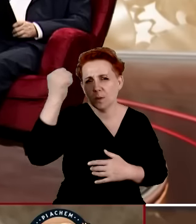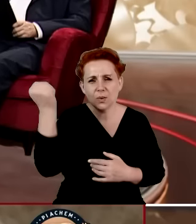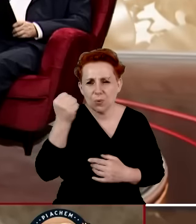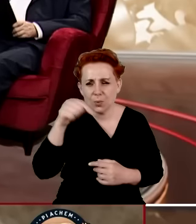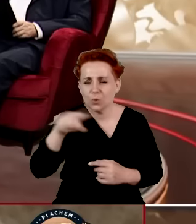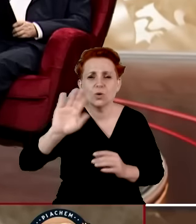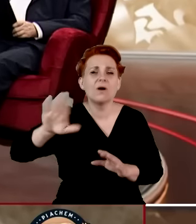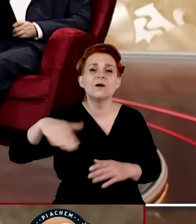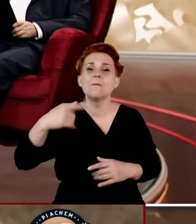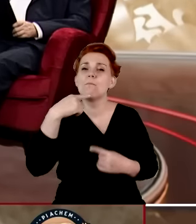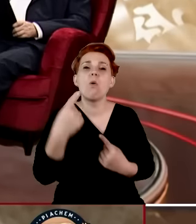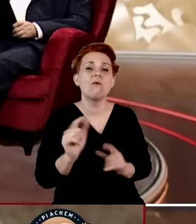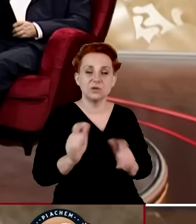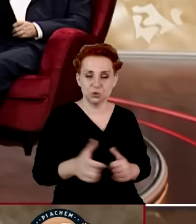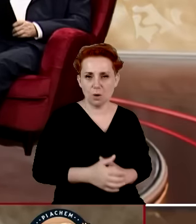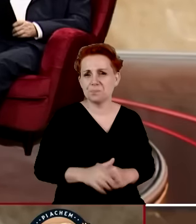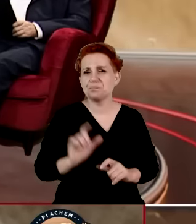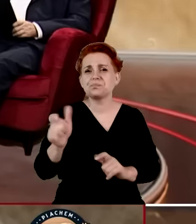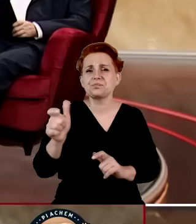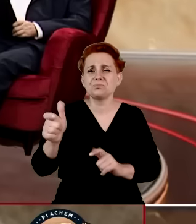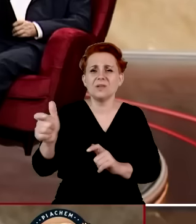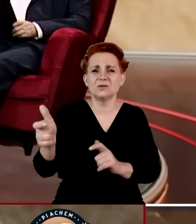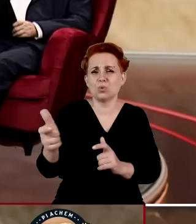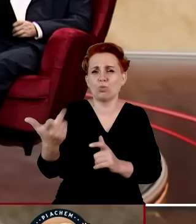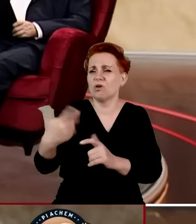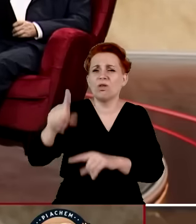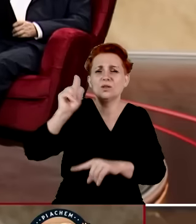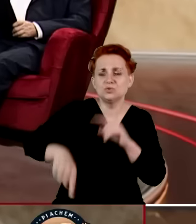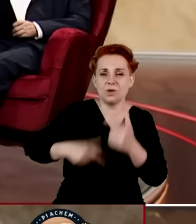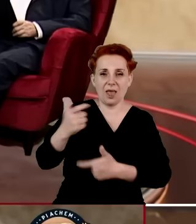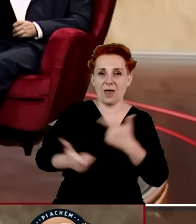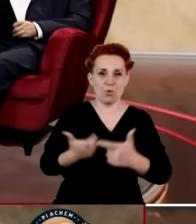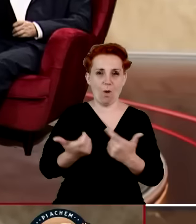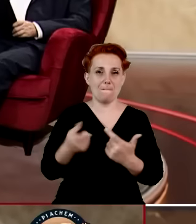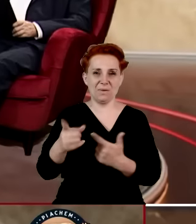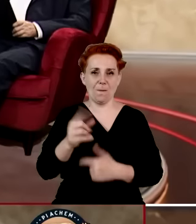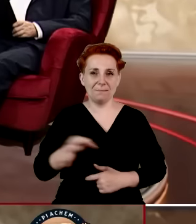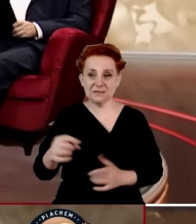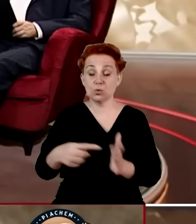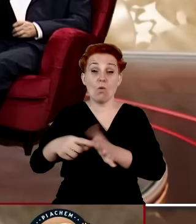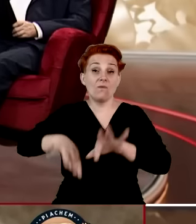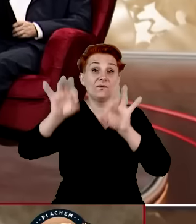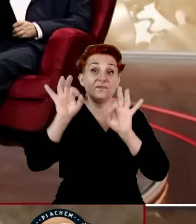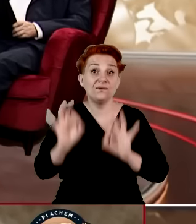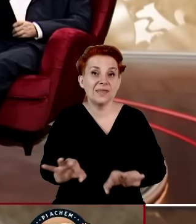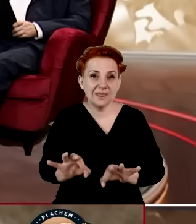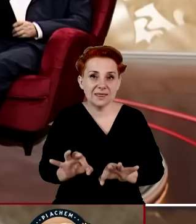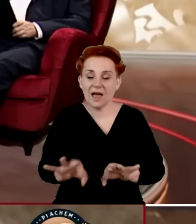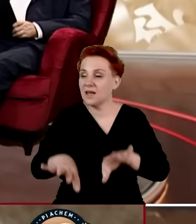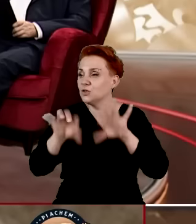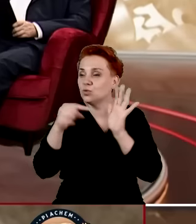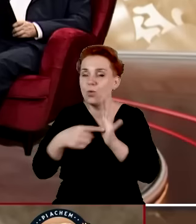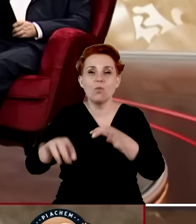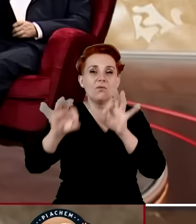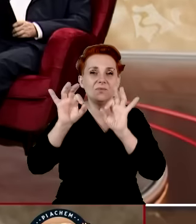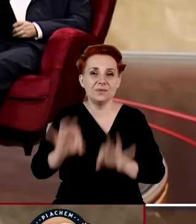wersja, że że tam są jakieś złogi pisowskie w prokuratorze i to one są winne. Jakby te złogi tak do 300 tam